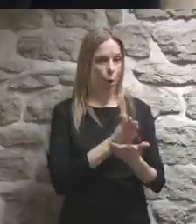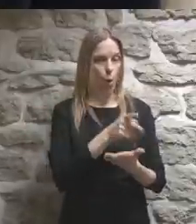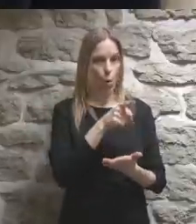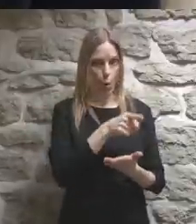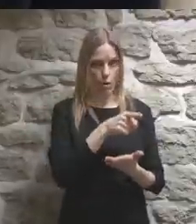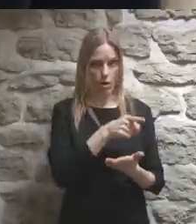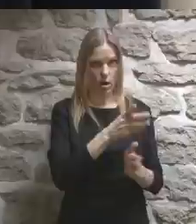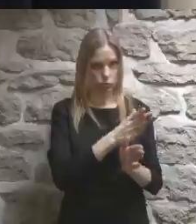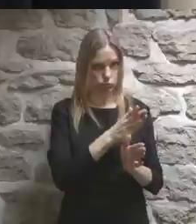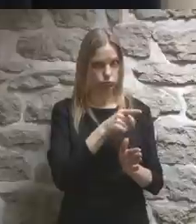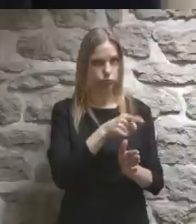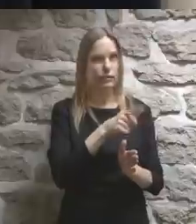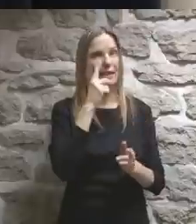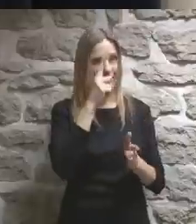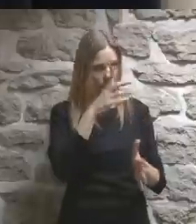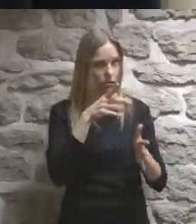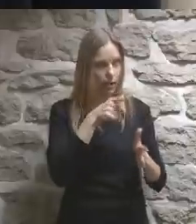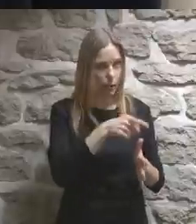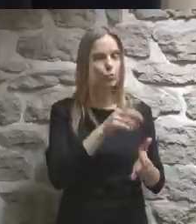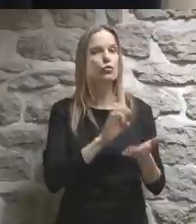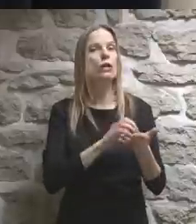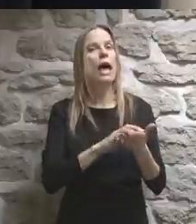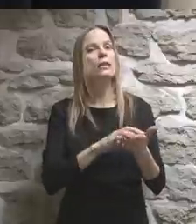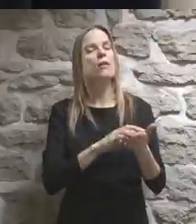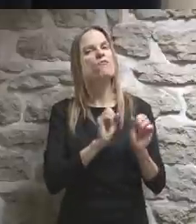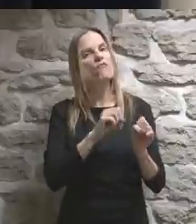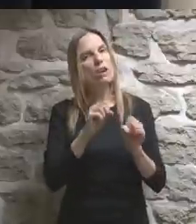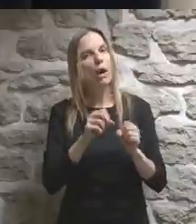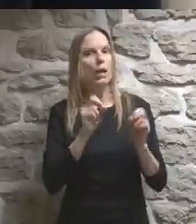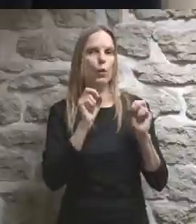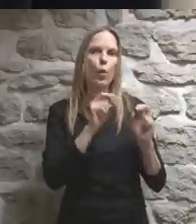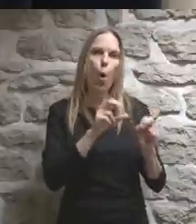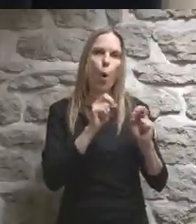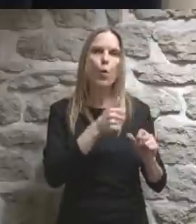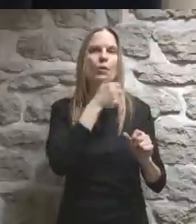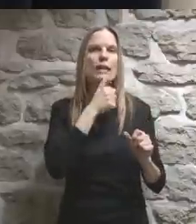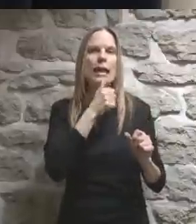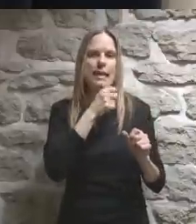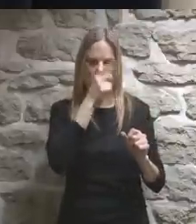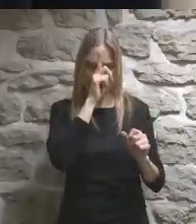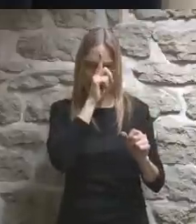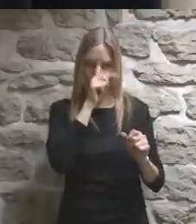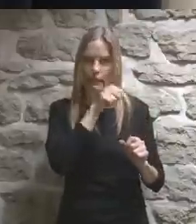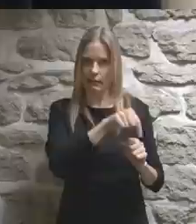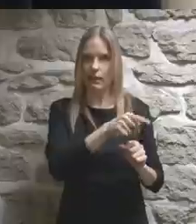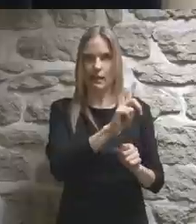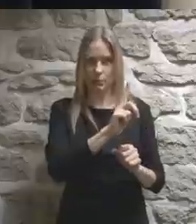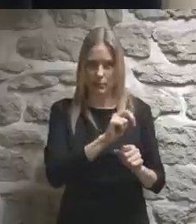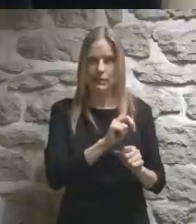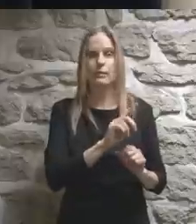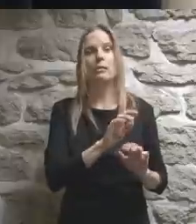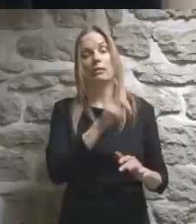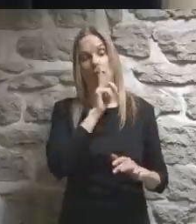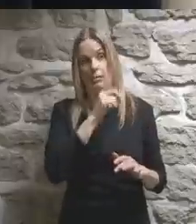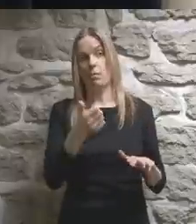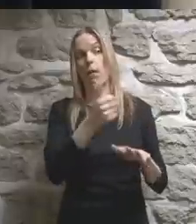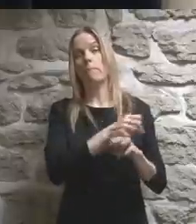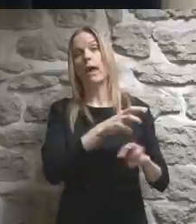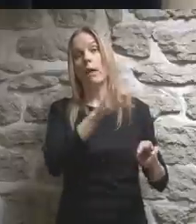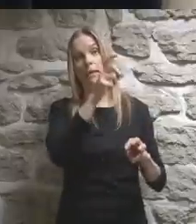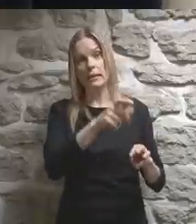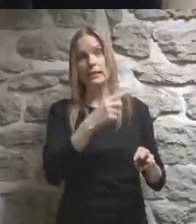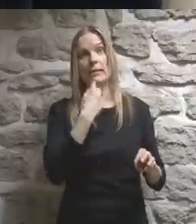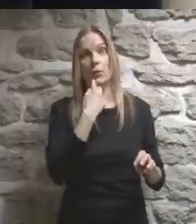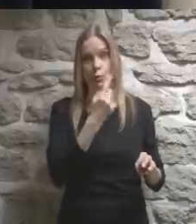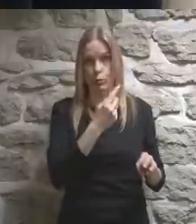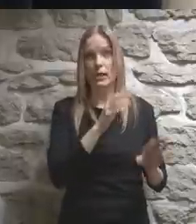ehk millised võimalikud ohud võivad olla Eesti riigi suhtes. Ja nagu ka proua peaminister ütles, siis mul on hea meel öelda,